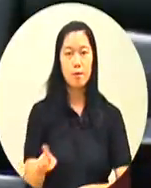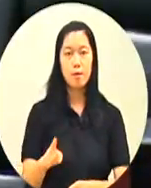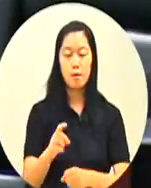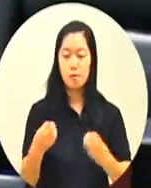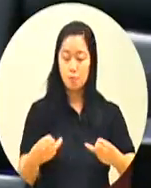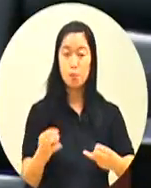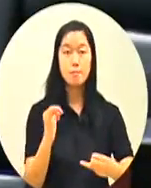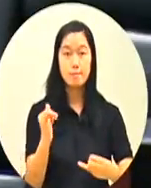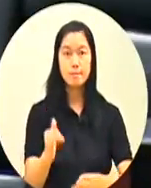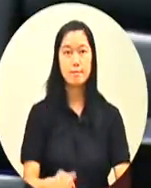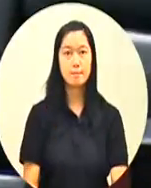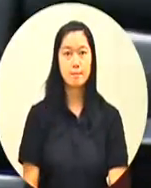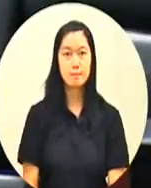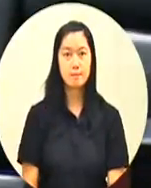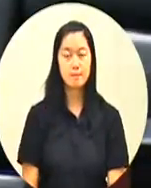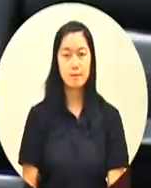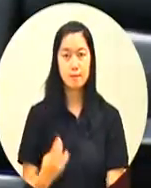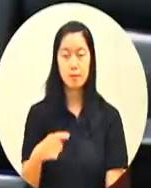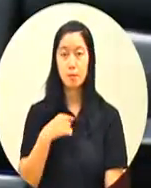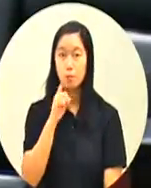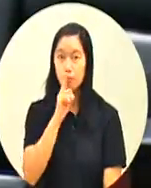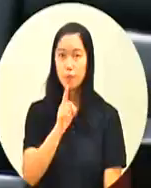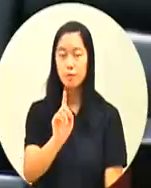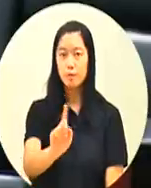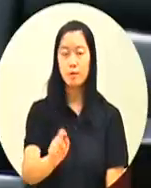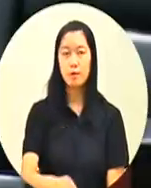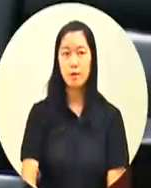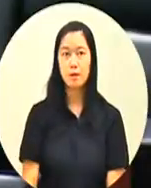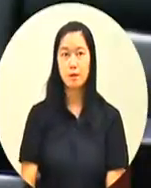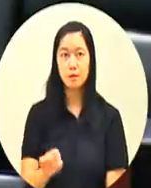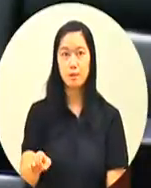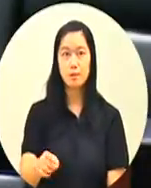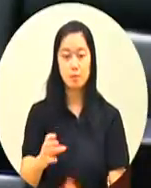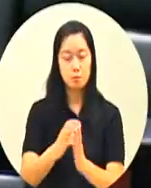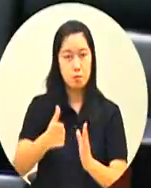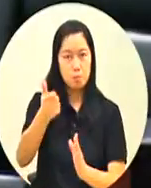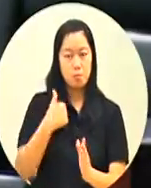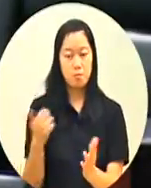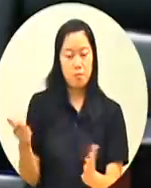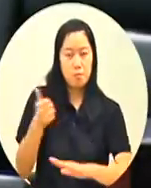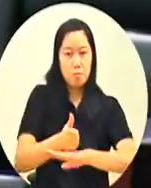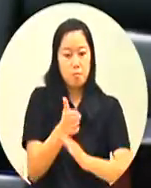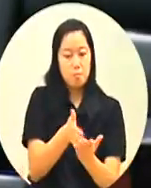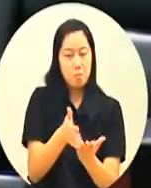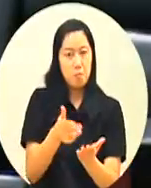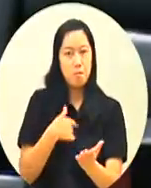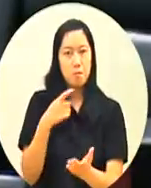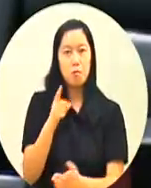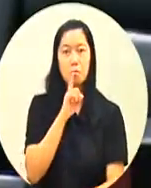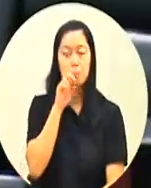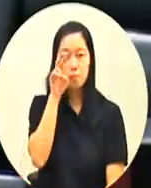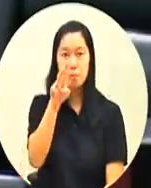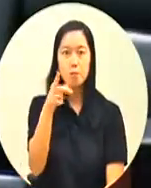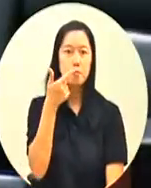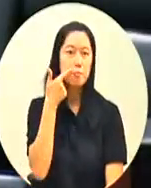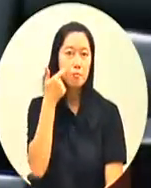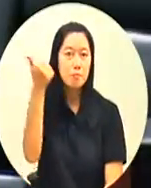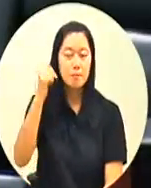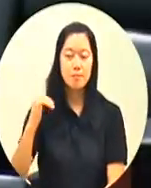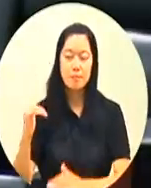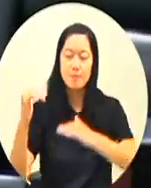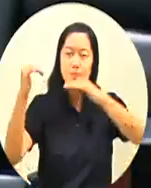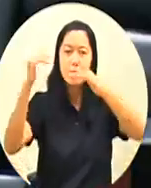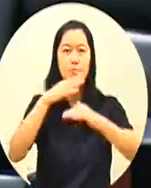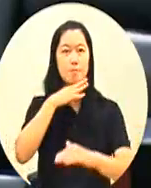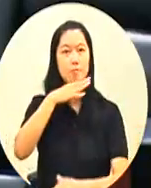吼。我只加被公介告诉的讲吼，真的局长在致辞的时候，我看到是一个爸爸看到自己小孩长四岁那种